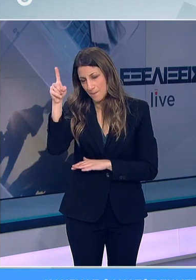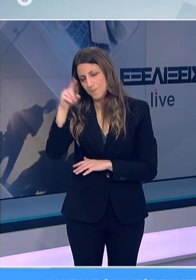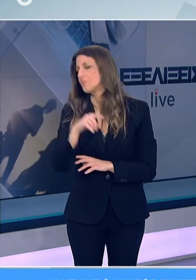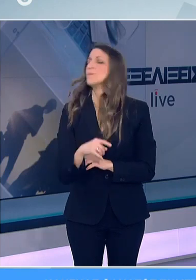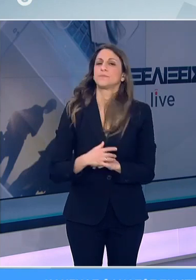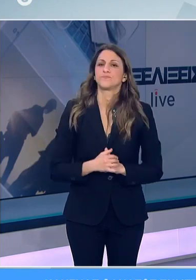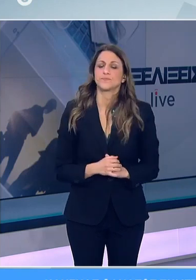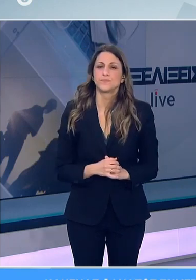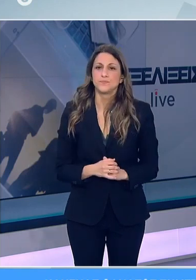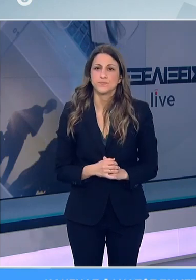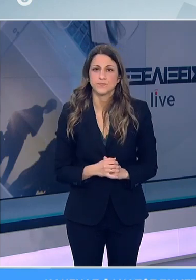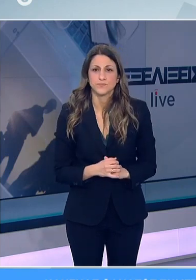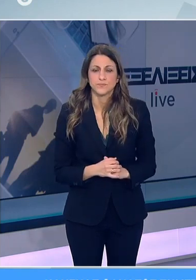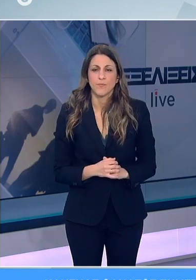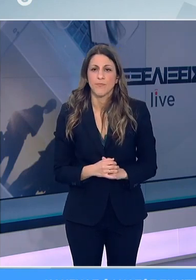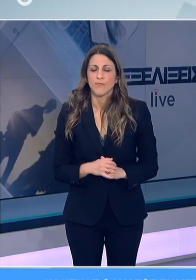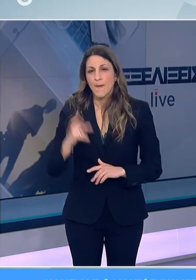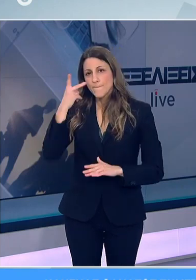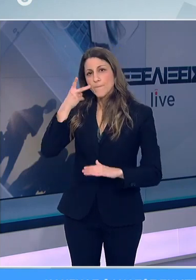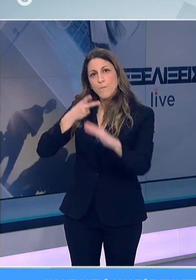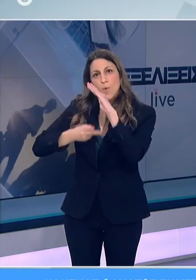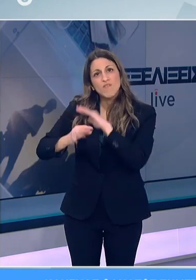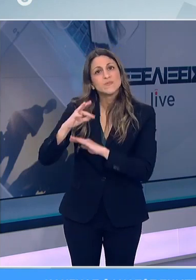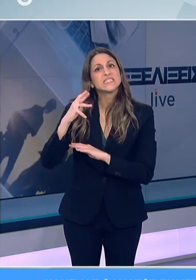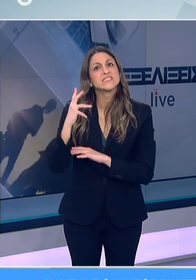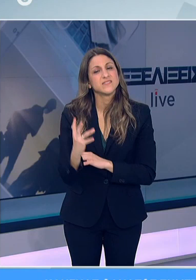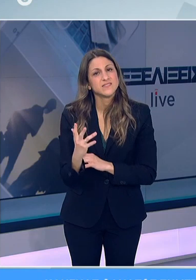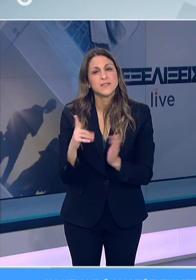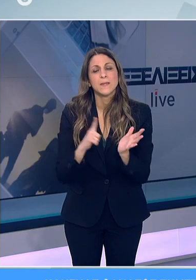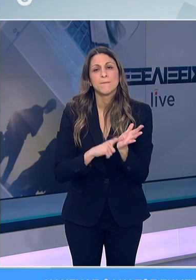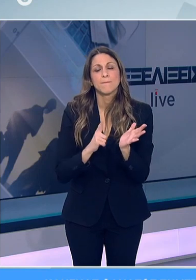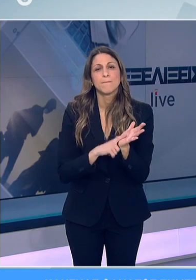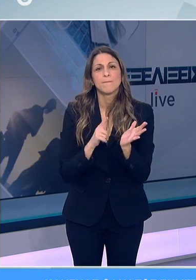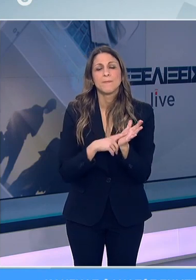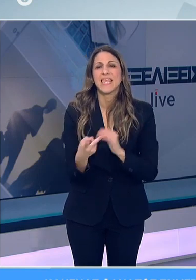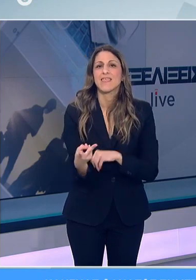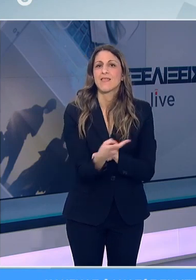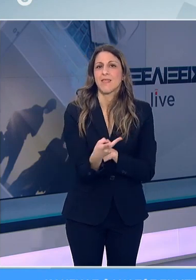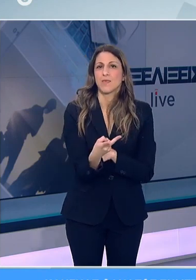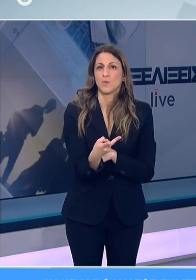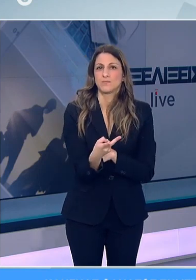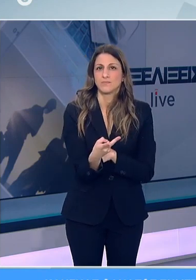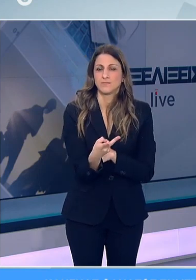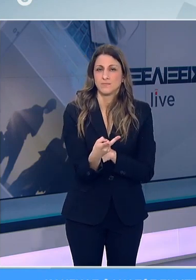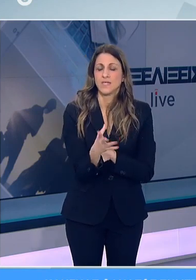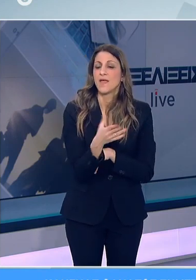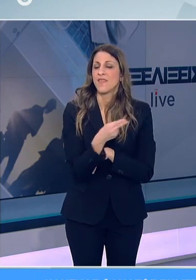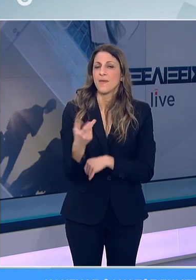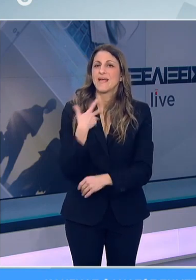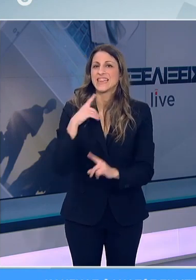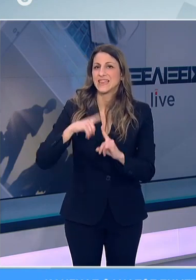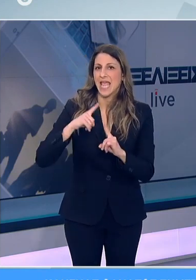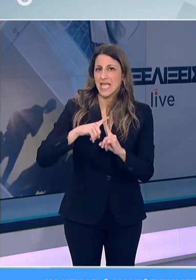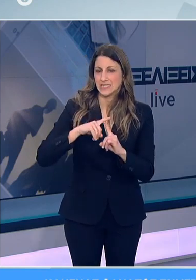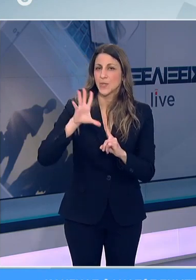θα προβλέπω ότι θα χρησιμοποιείται συνδυασμός των δύο στο μέλλον, τόσο του μοριακού διαγνωστικού